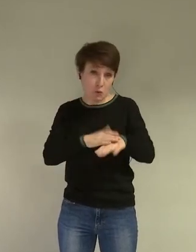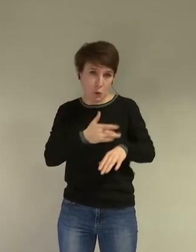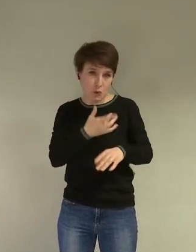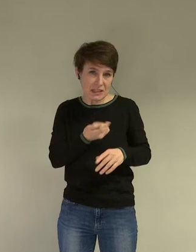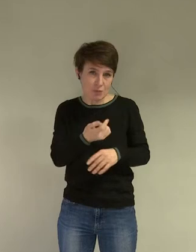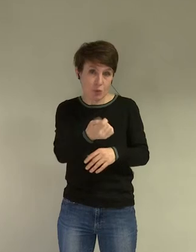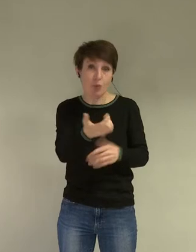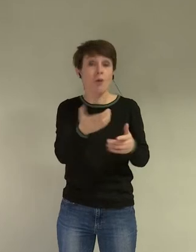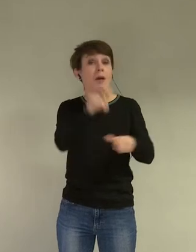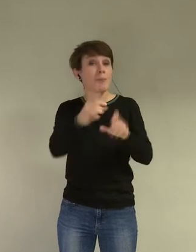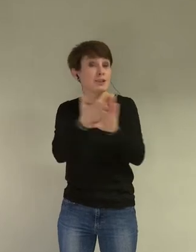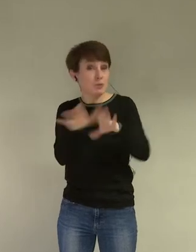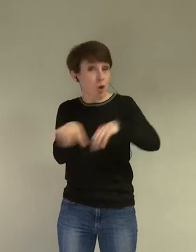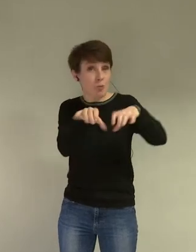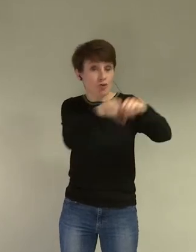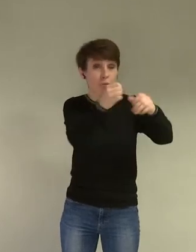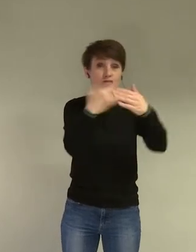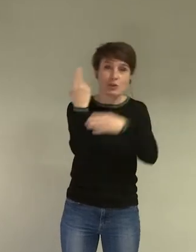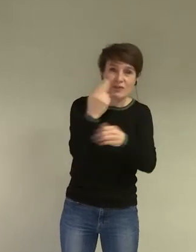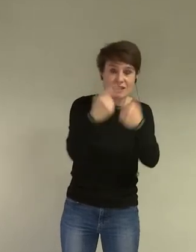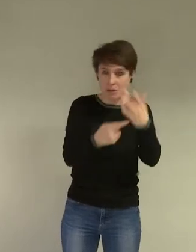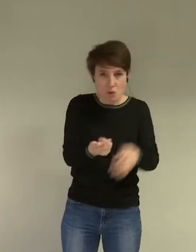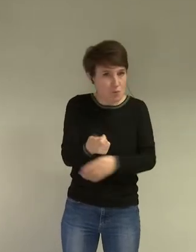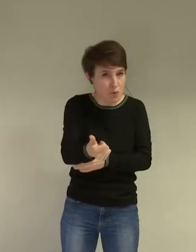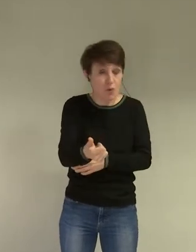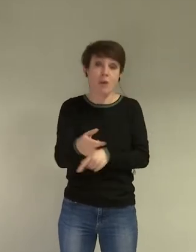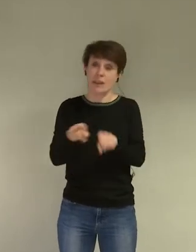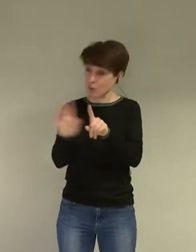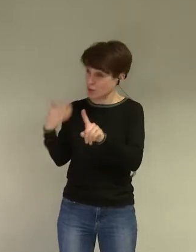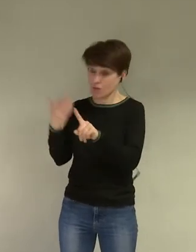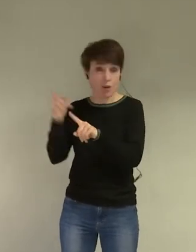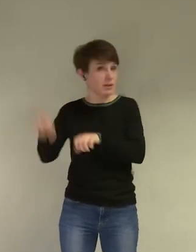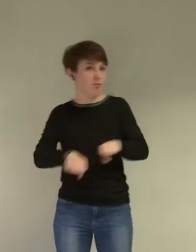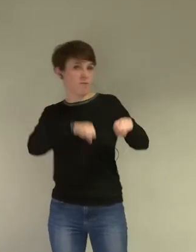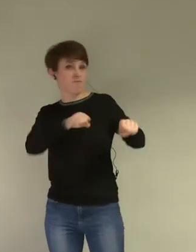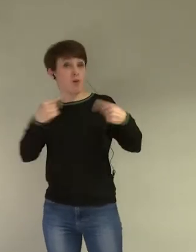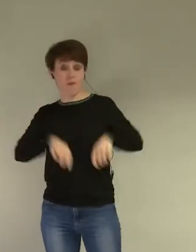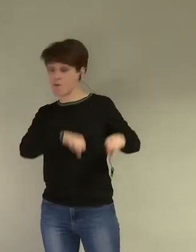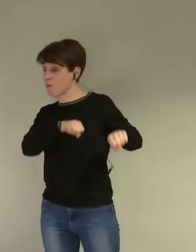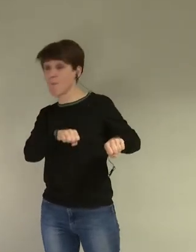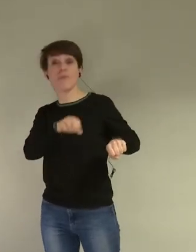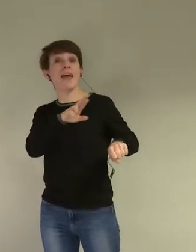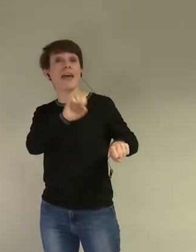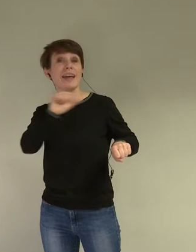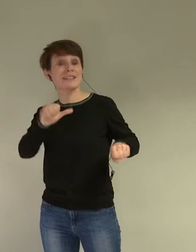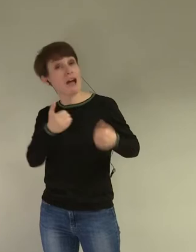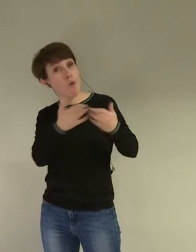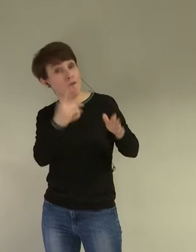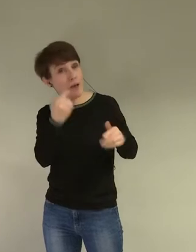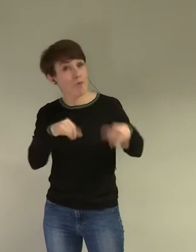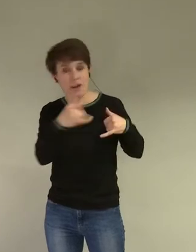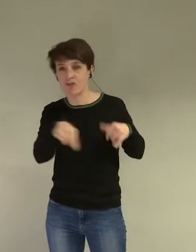et puis toujours ce même refus d'ouvrir le rsa aux jeunes qui forment la une insécurité de plus